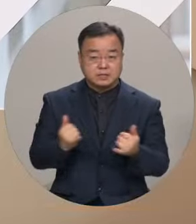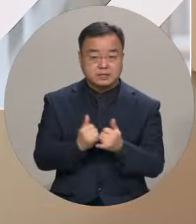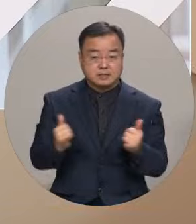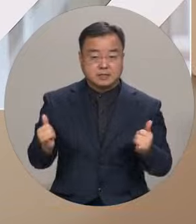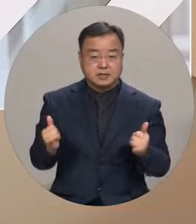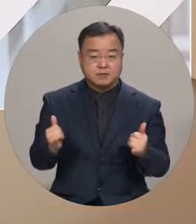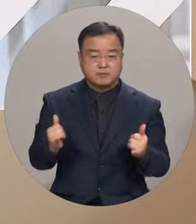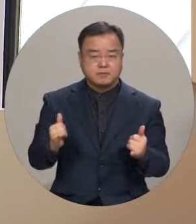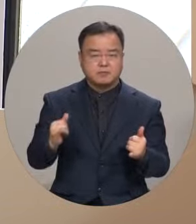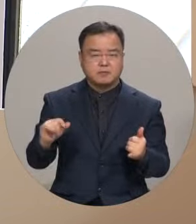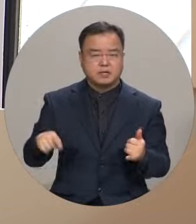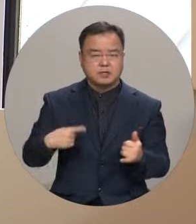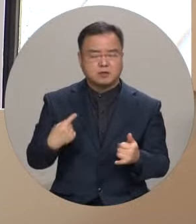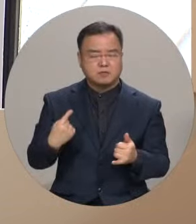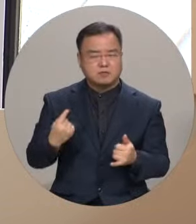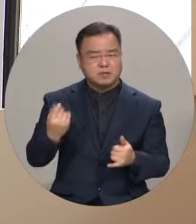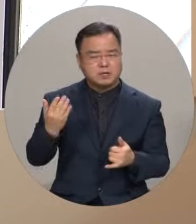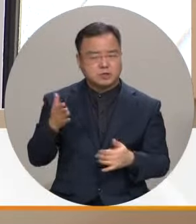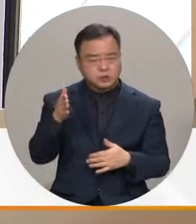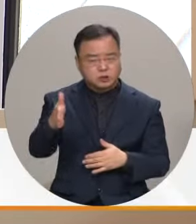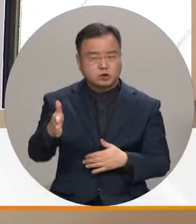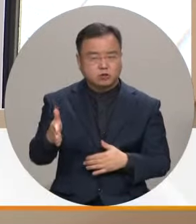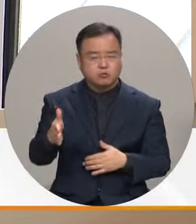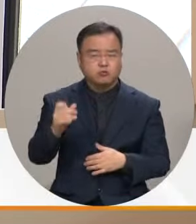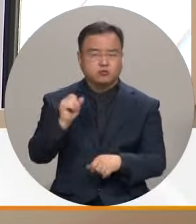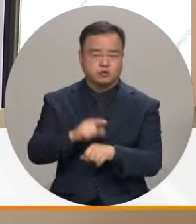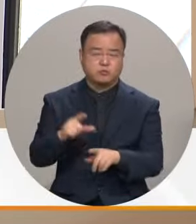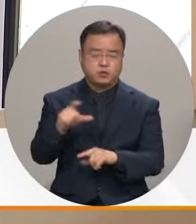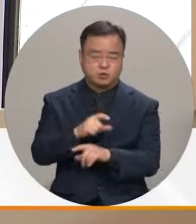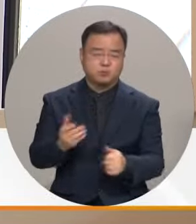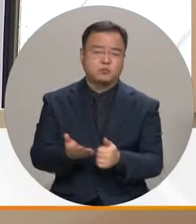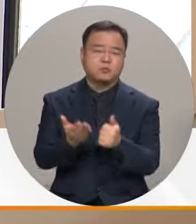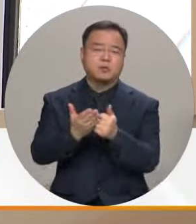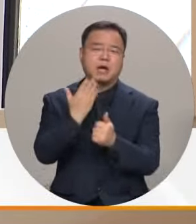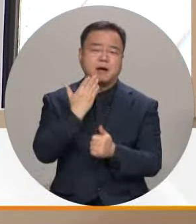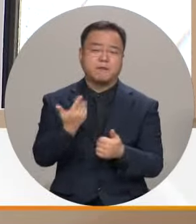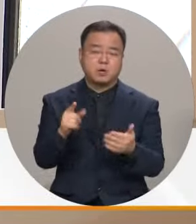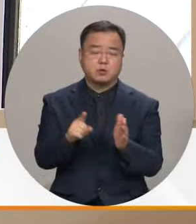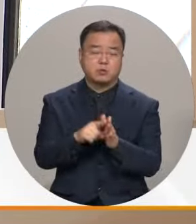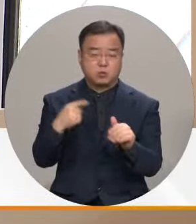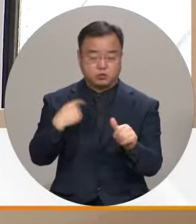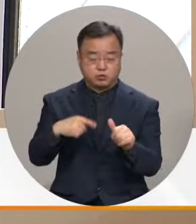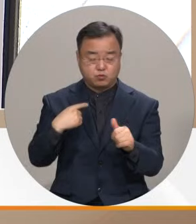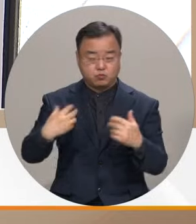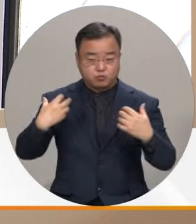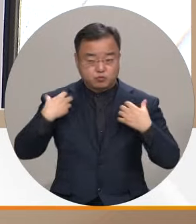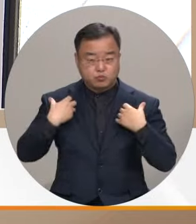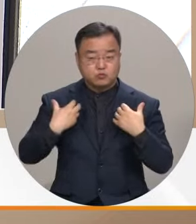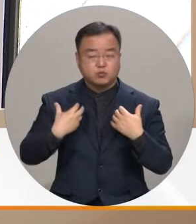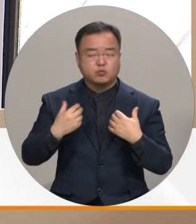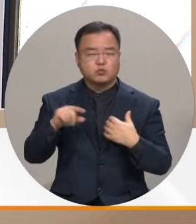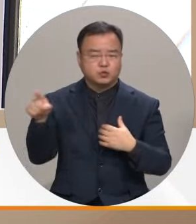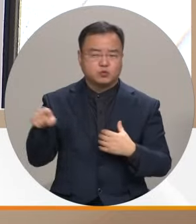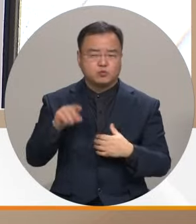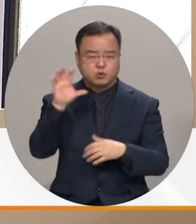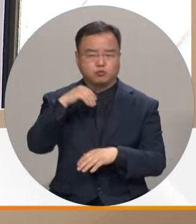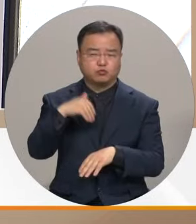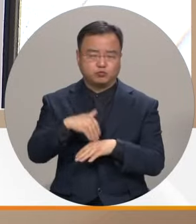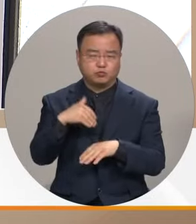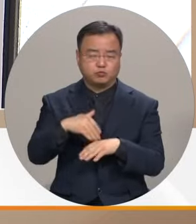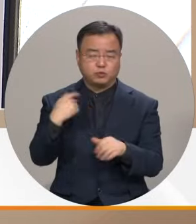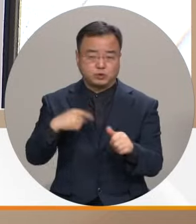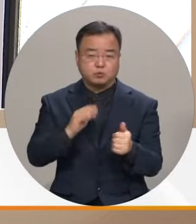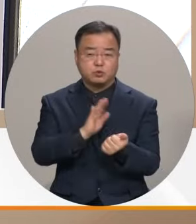소양 문성 이런 것들이 계속적으로 함양될 수 있도록 교육 당국에서 훈련과 연수 지원도 꼭 필요하다고